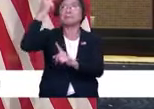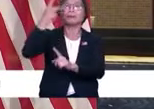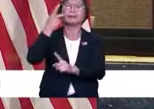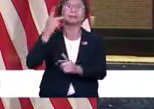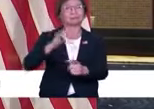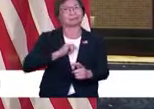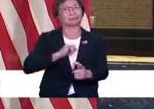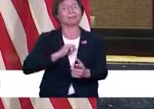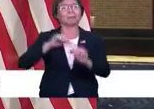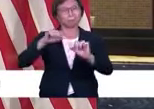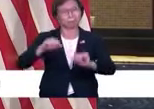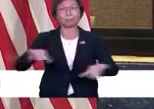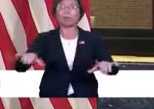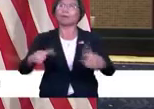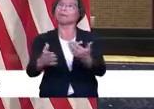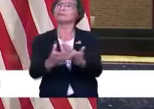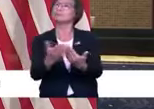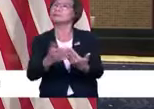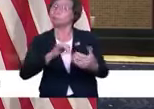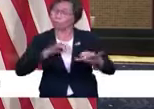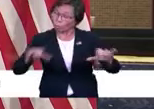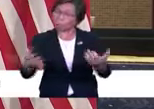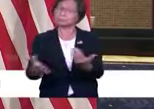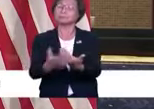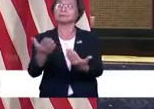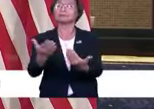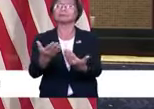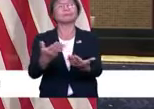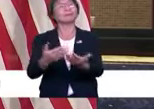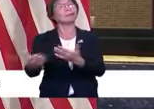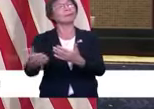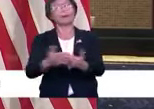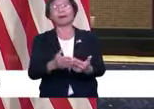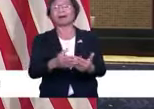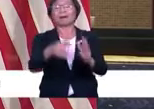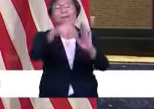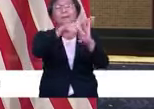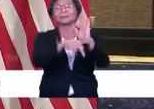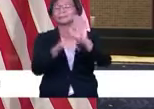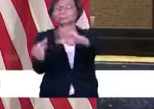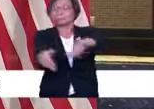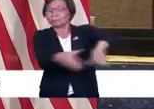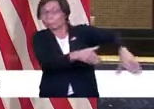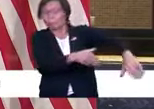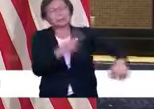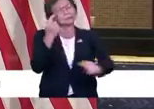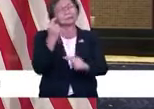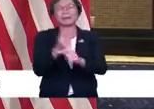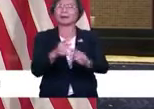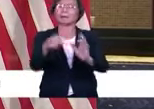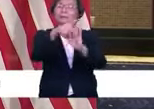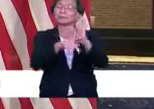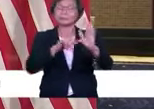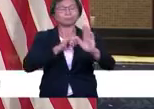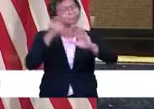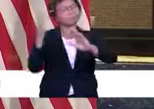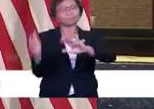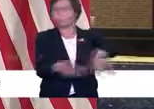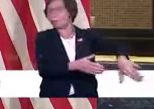jalan Hai dengan saya mengorbankan FISIP saya untuk kekal sebagai peredam